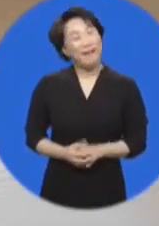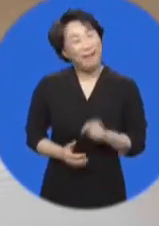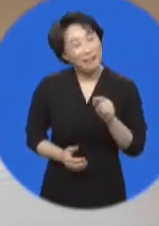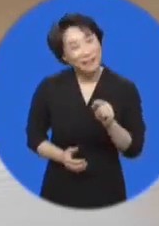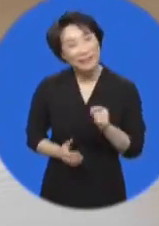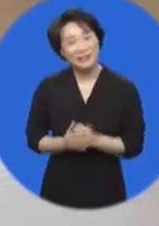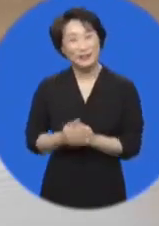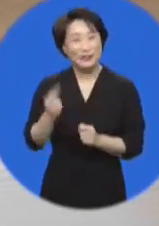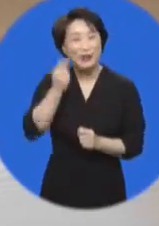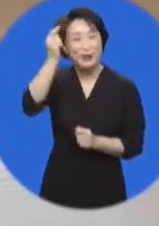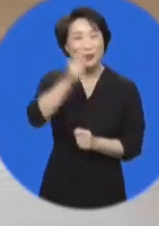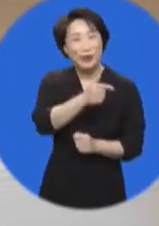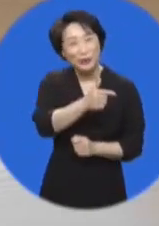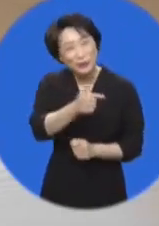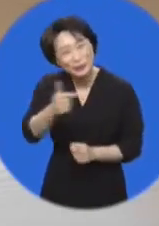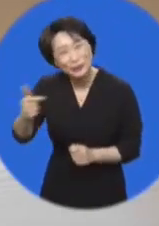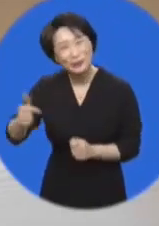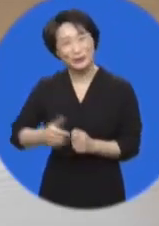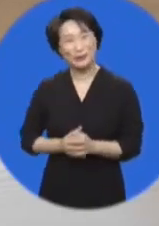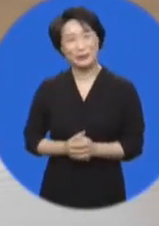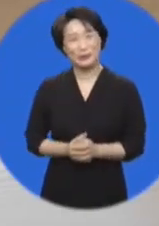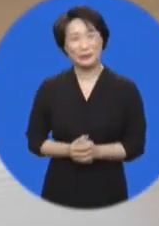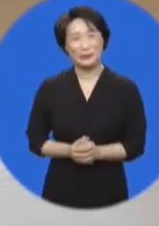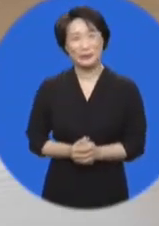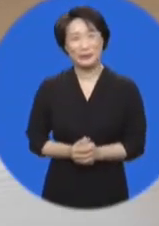얼마나 영광스럽습니까?